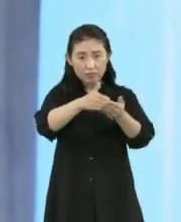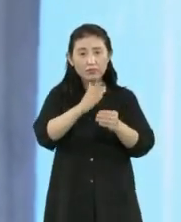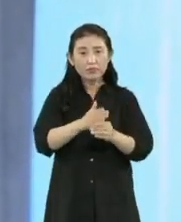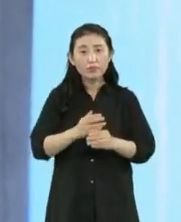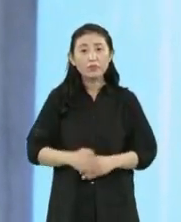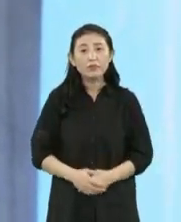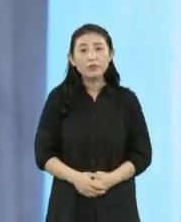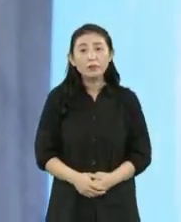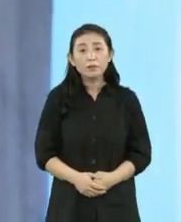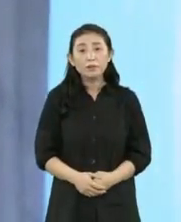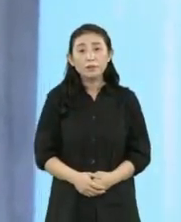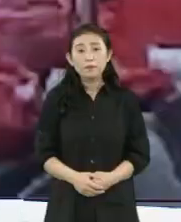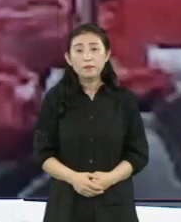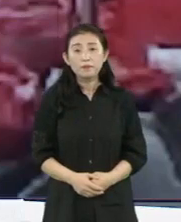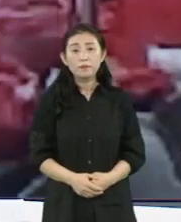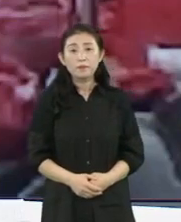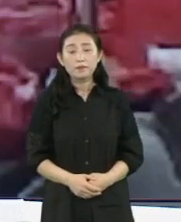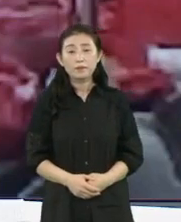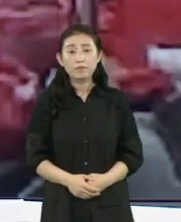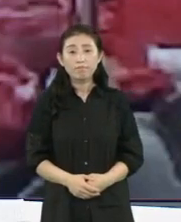입장입니다.